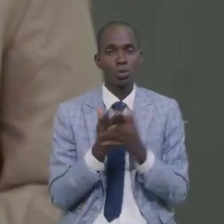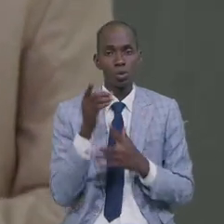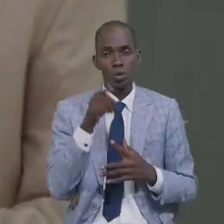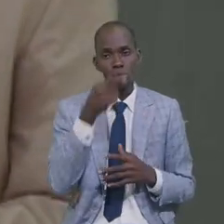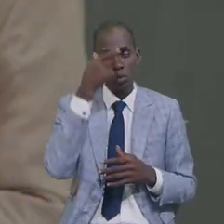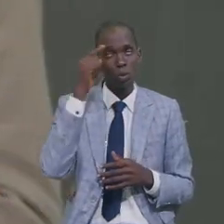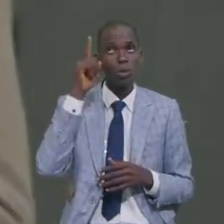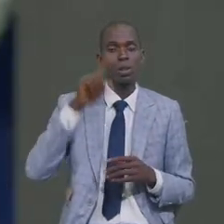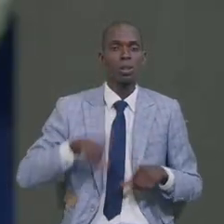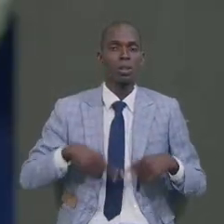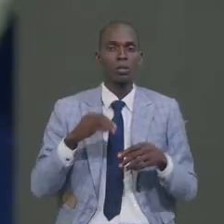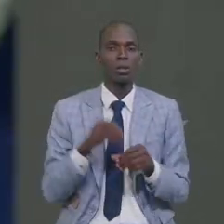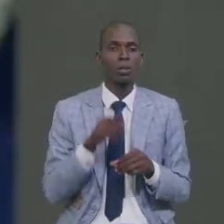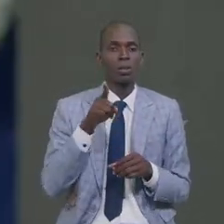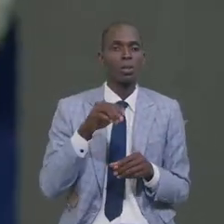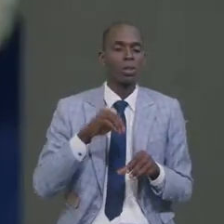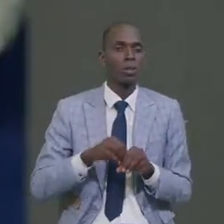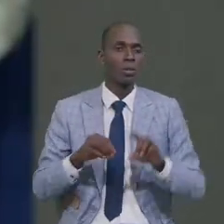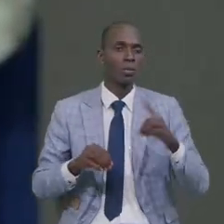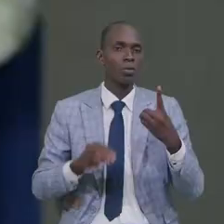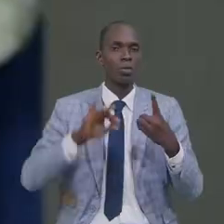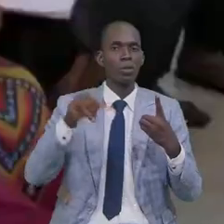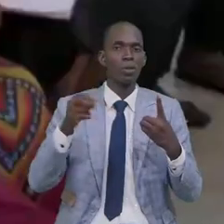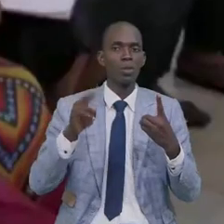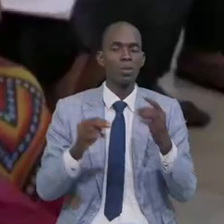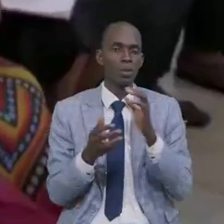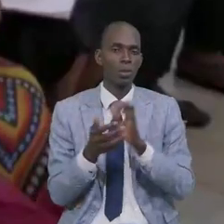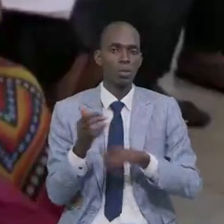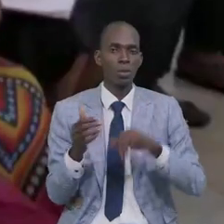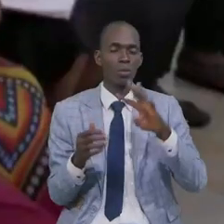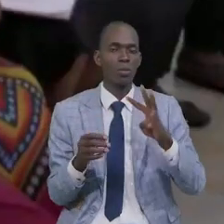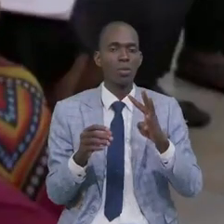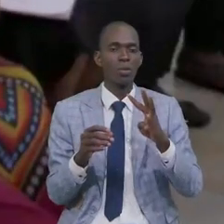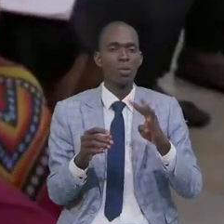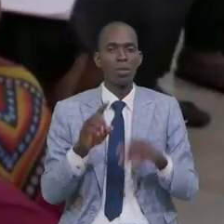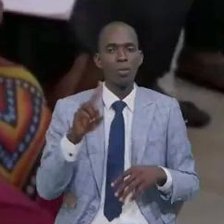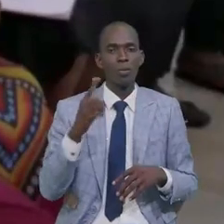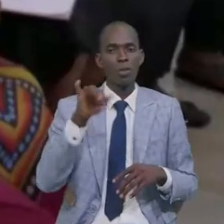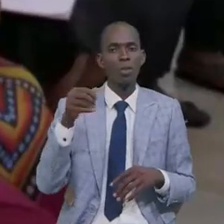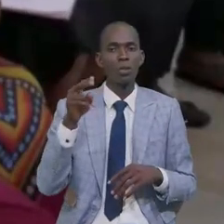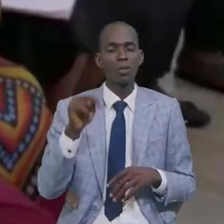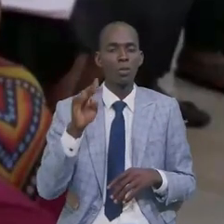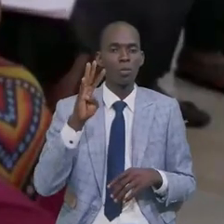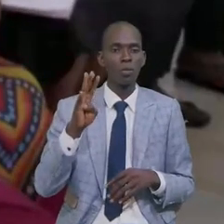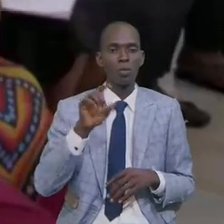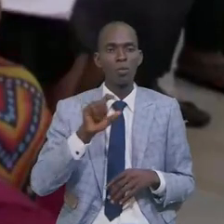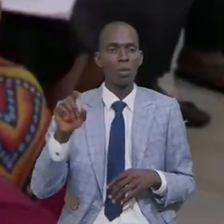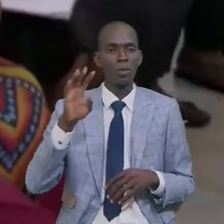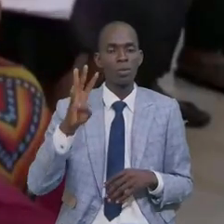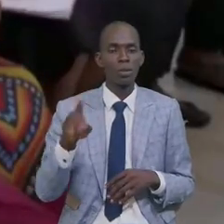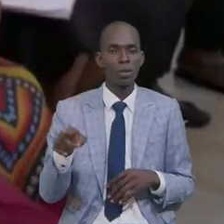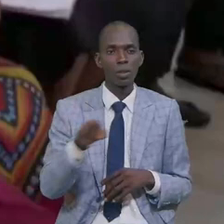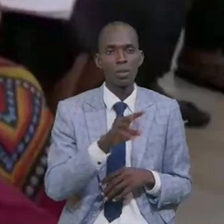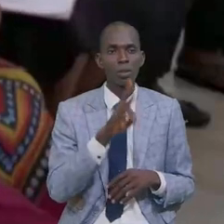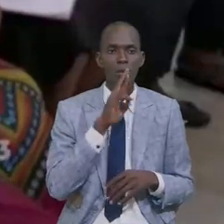toi, parce qu'il demeure en toi. 1 Jean, chapitre 4, 4. 1 Jean,